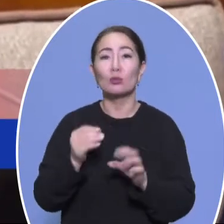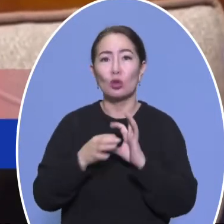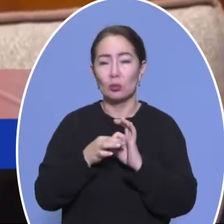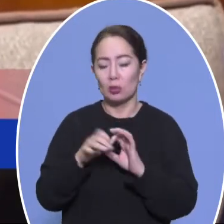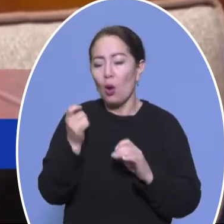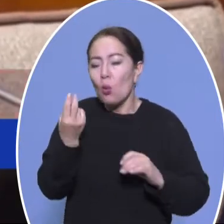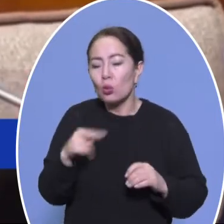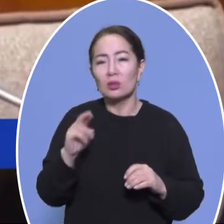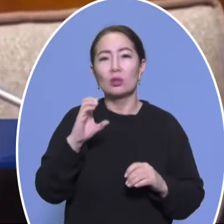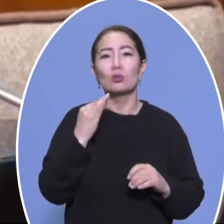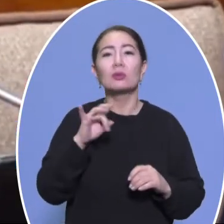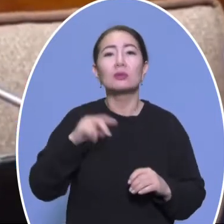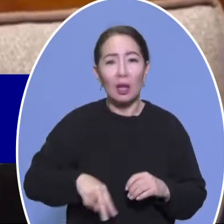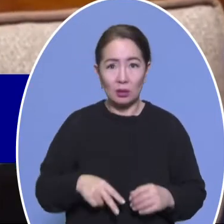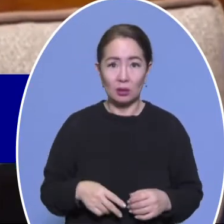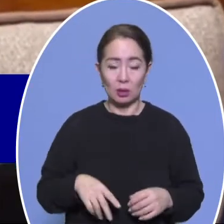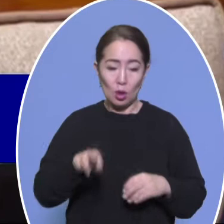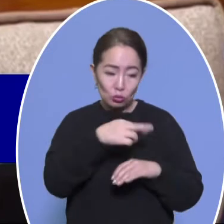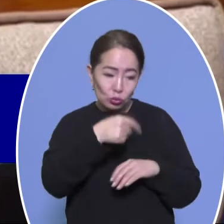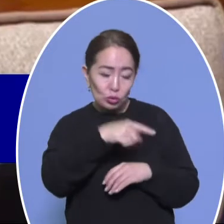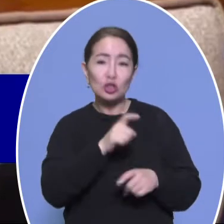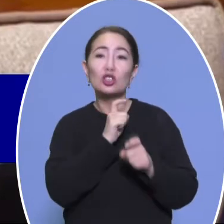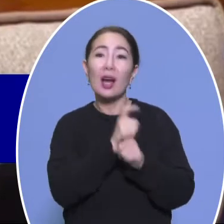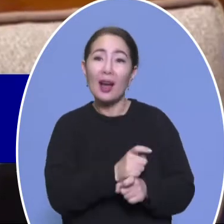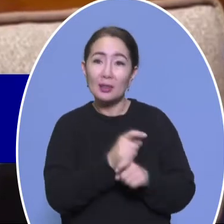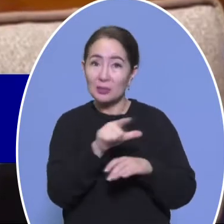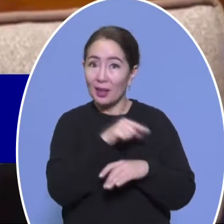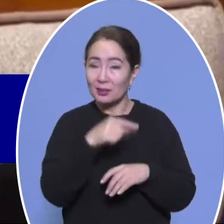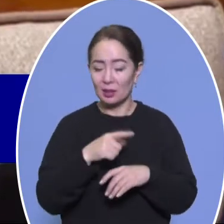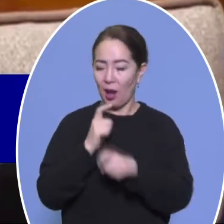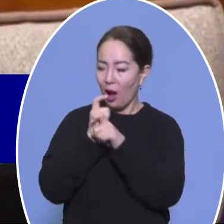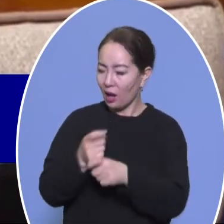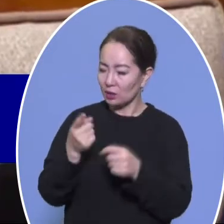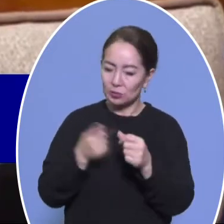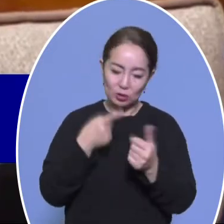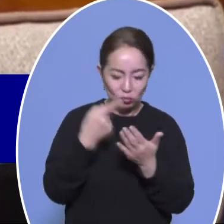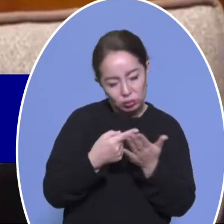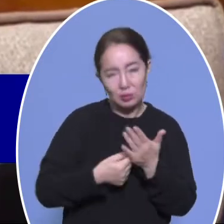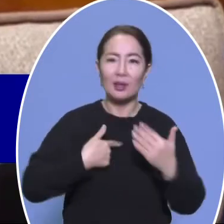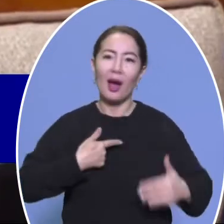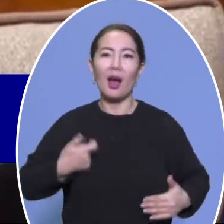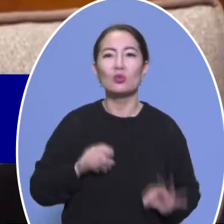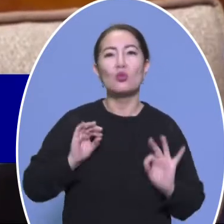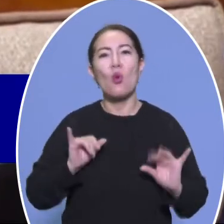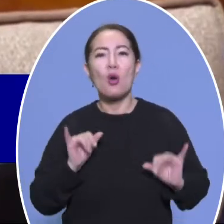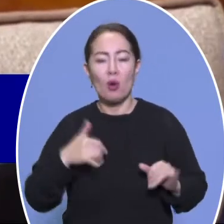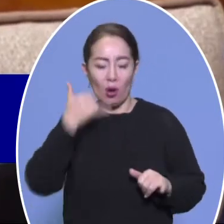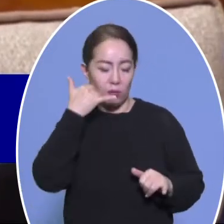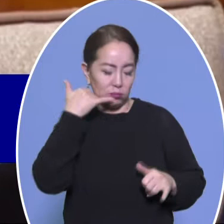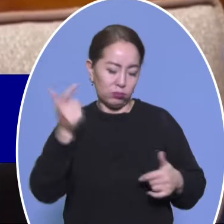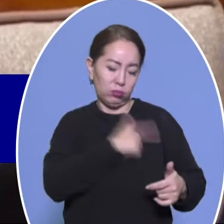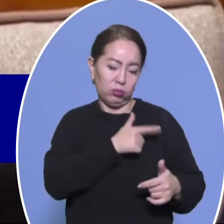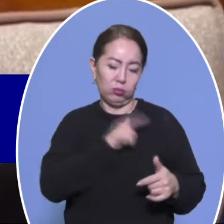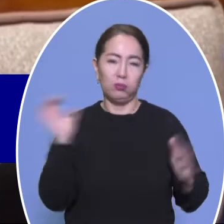суртал дүүргийн хөдөлмөр халамж үйлчилгээнээс халамжийн төр бүртгэлээс холсонтой холбоотой ийм